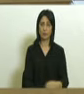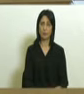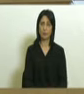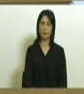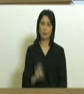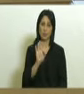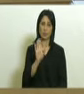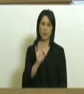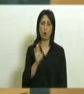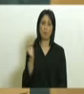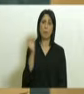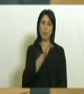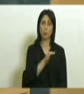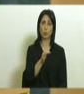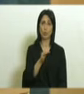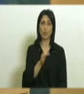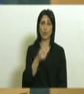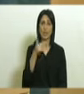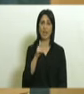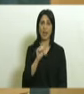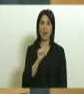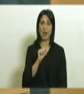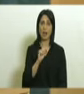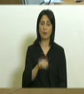აიცა, მაიცა კაცო, მაიცა. გიგა.